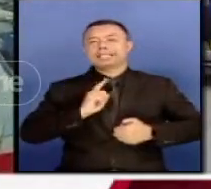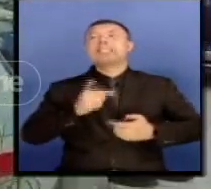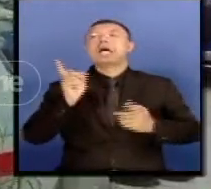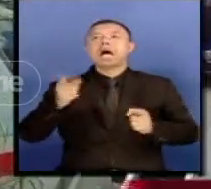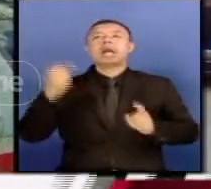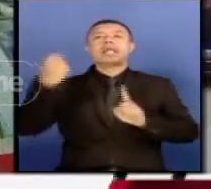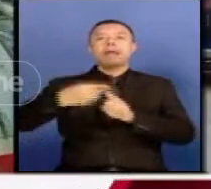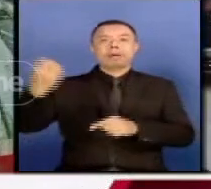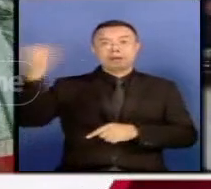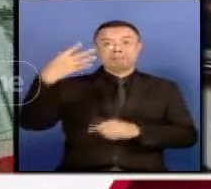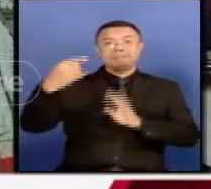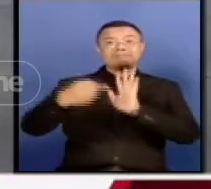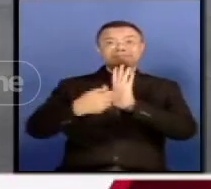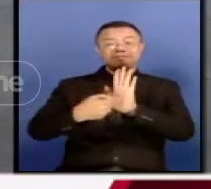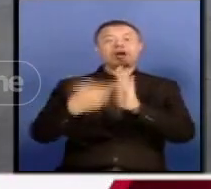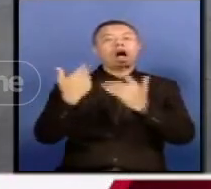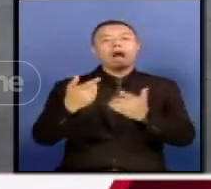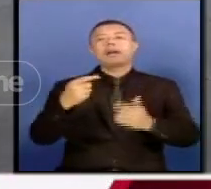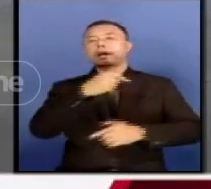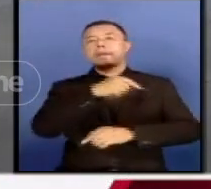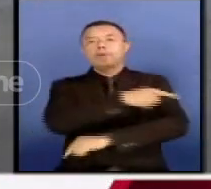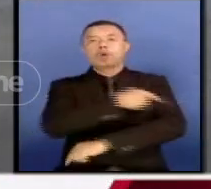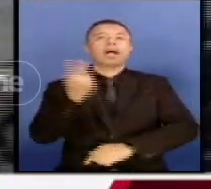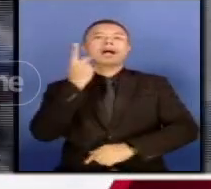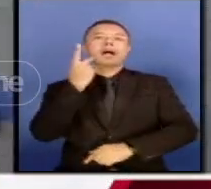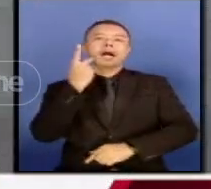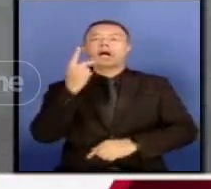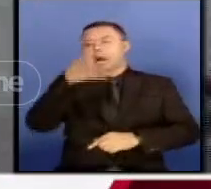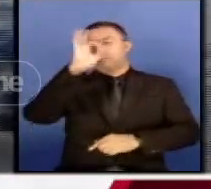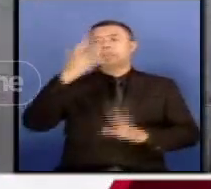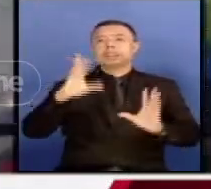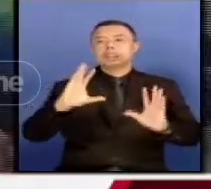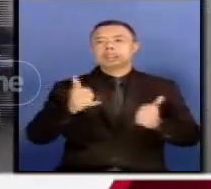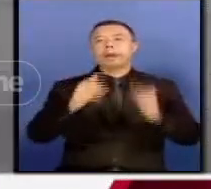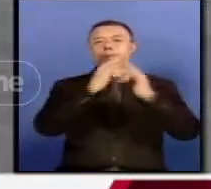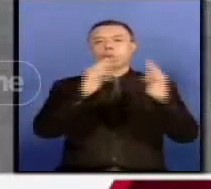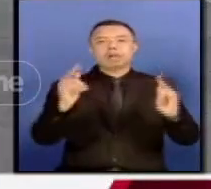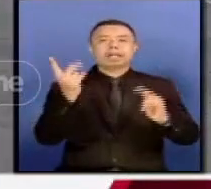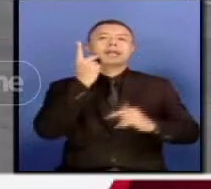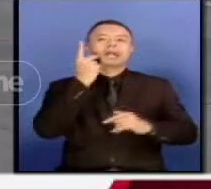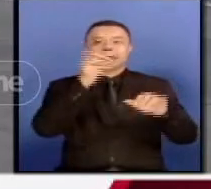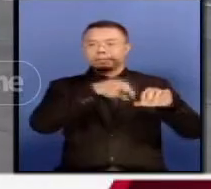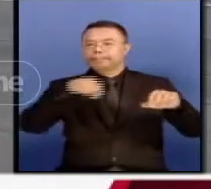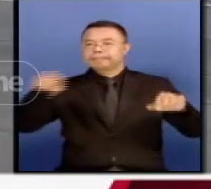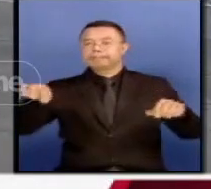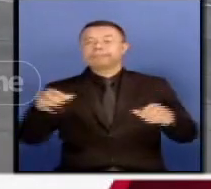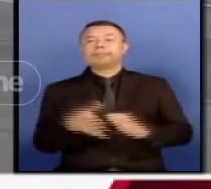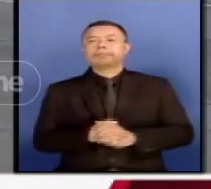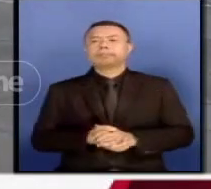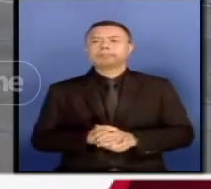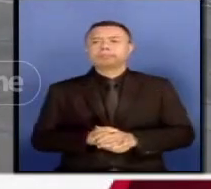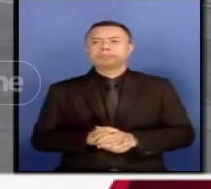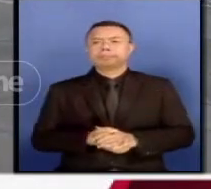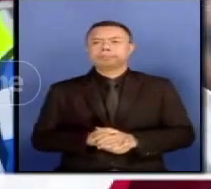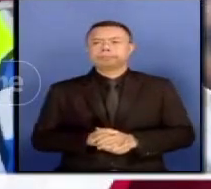dilengkapi dengan rambu-rambu petunjuk dan petugas keamanan. Pihak kepolisian juga menyiapkan pos-pos di beberapa titik.